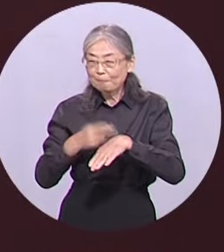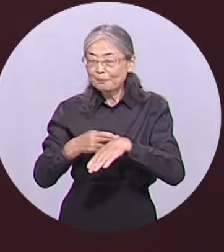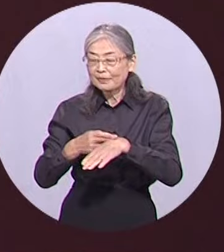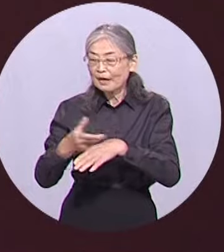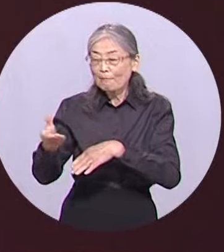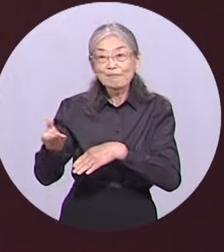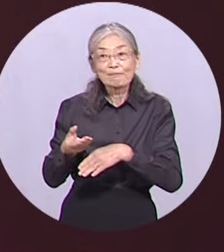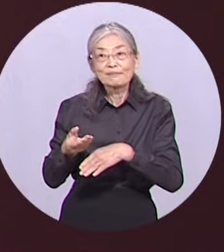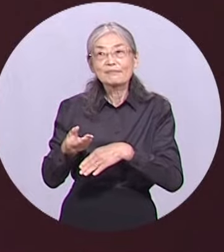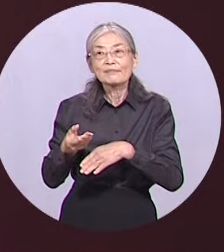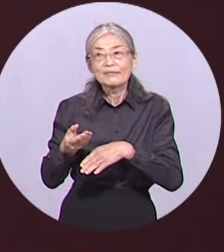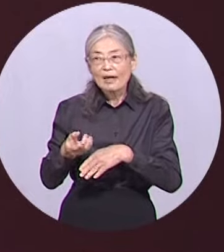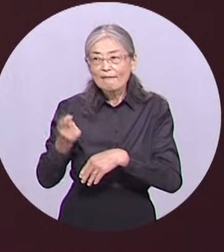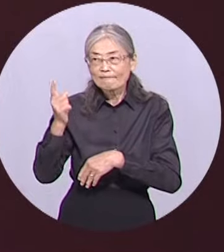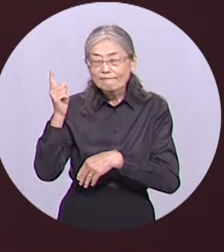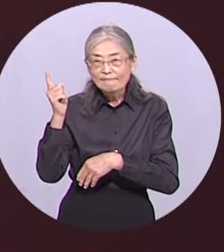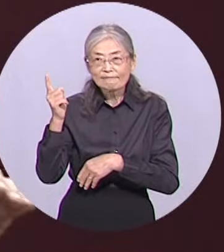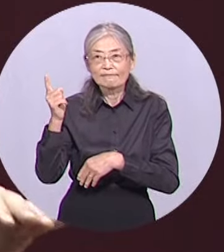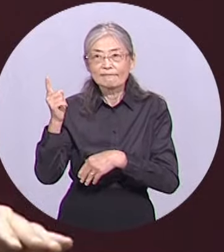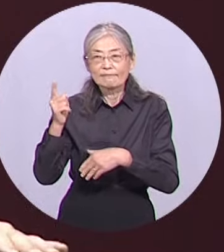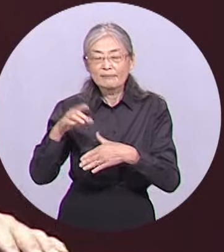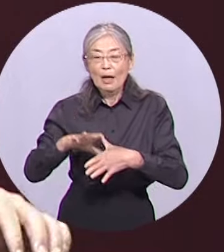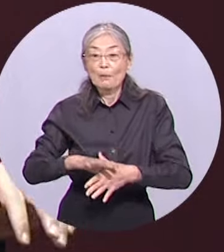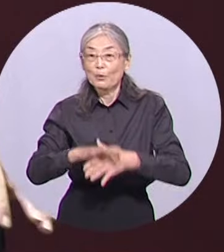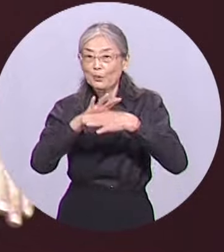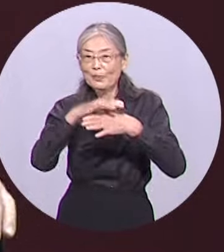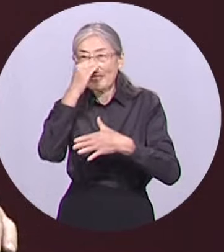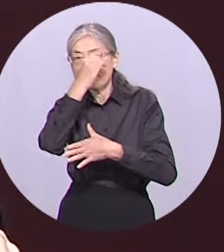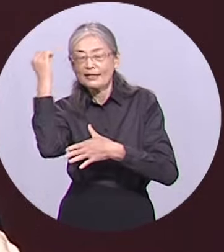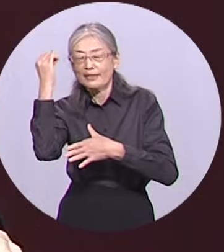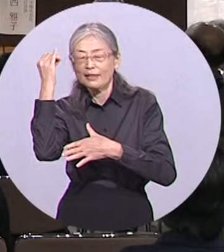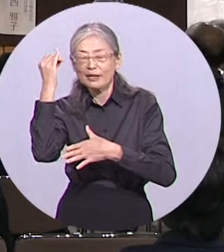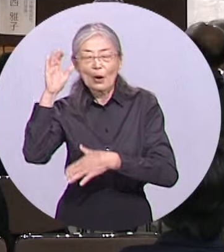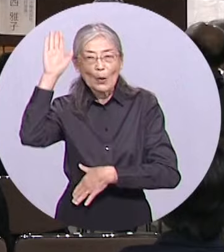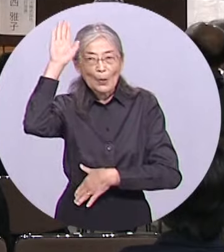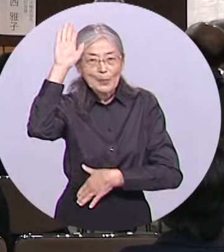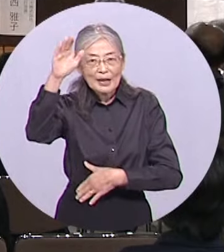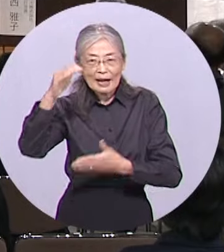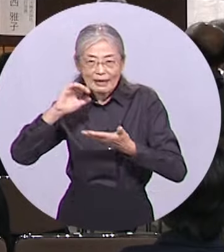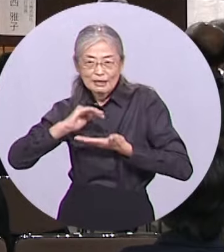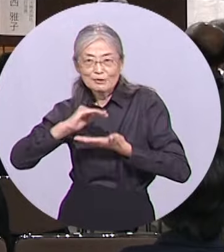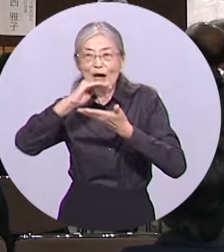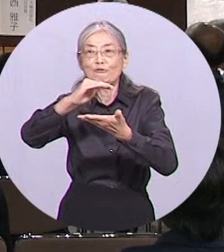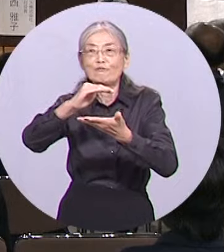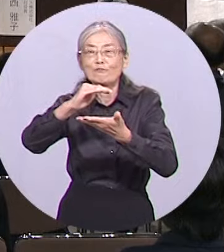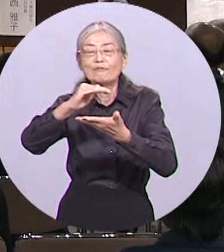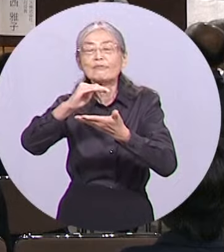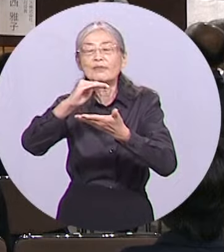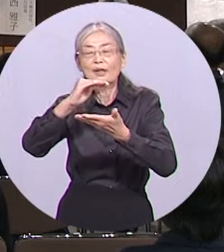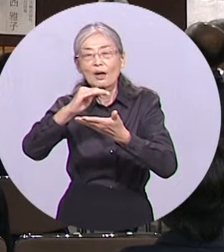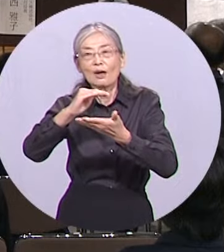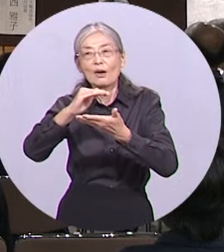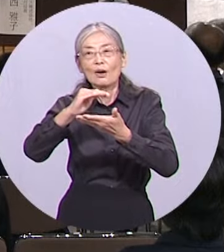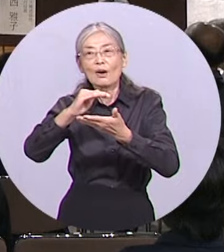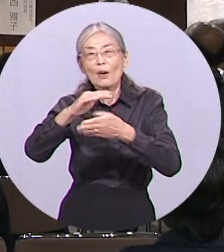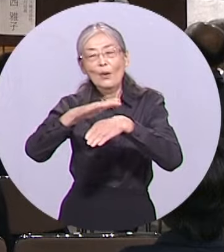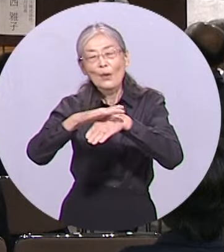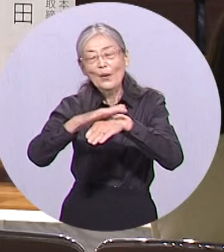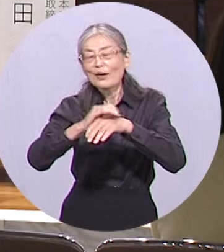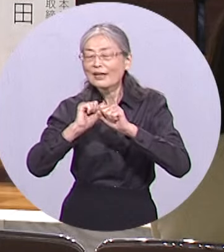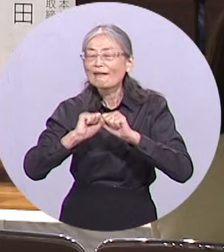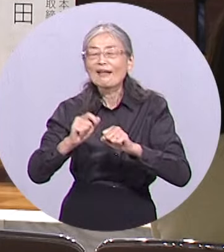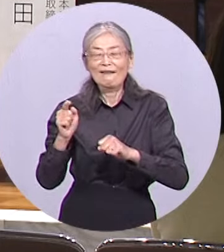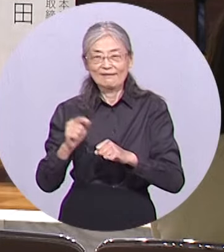して渋沢翁がおっしゃっていた文明や知識、これを未来に残すという役割を長年培っていただけたんだと思